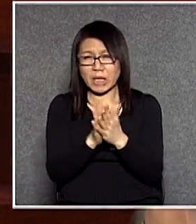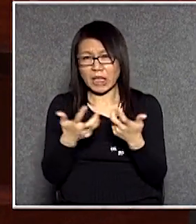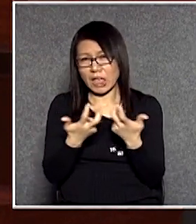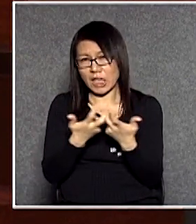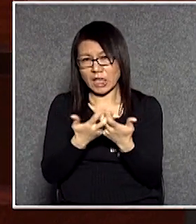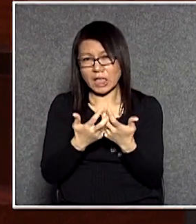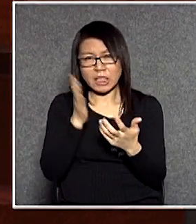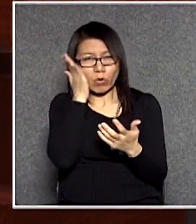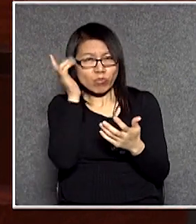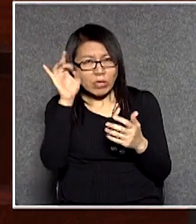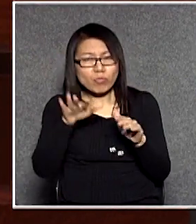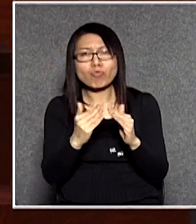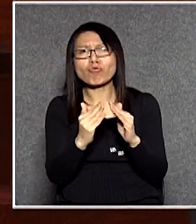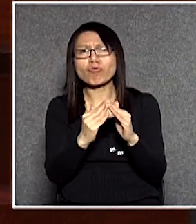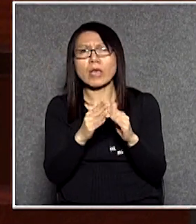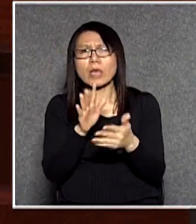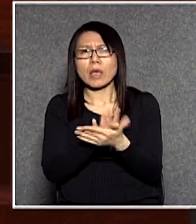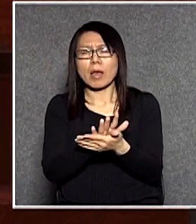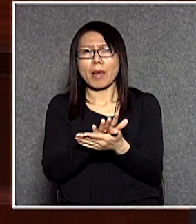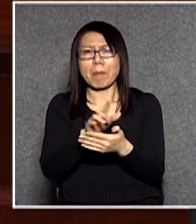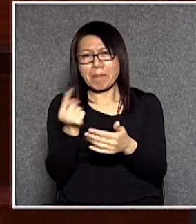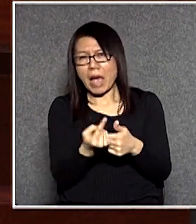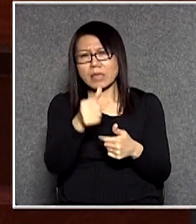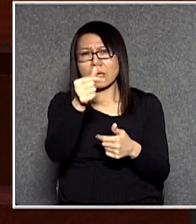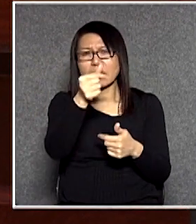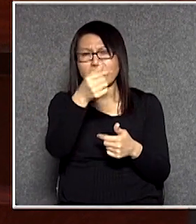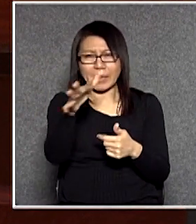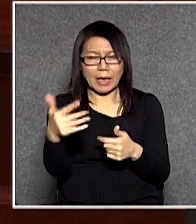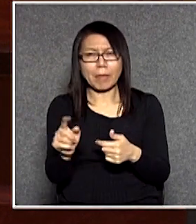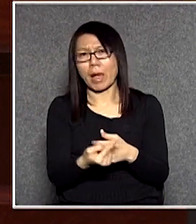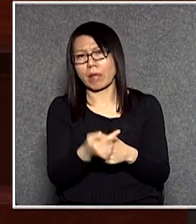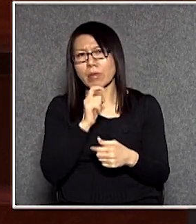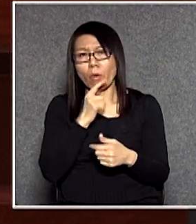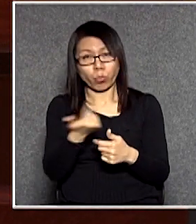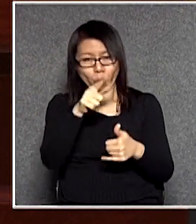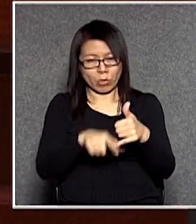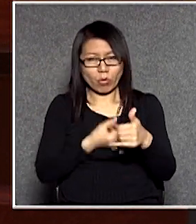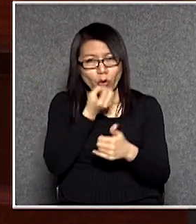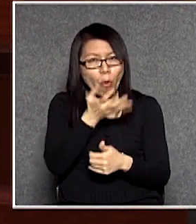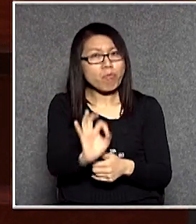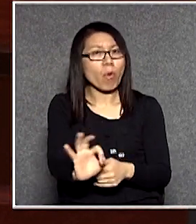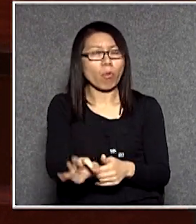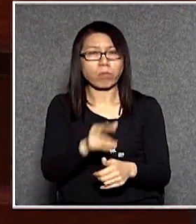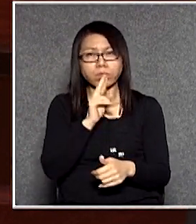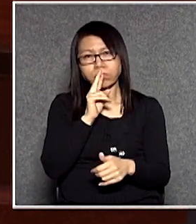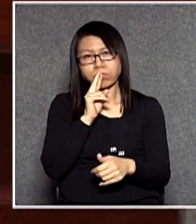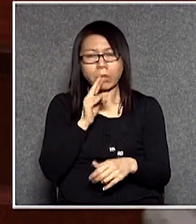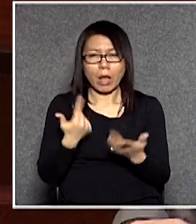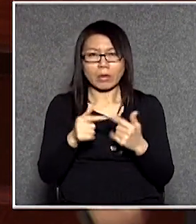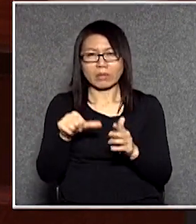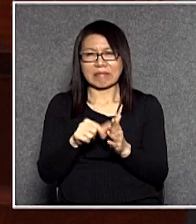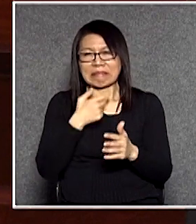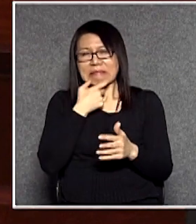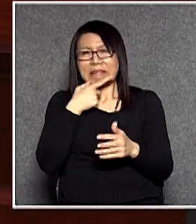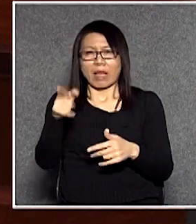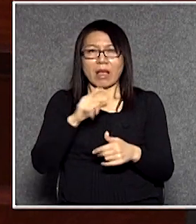埋酒店十幾萬，有好多人都冇申報嘅，係咪？最好笑嘅有人喺度